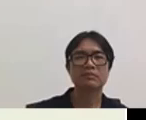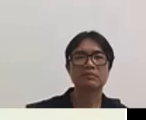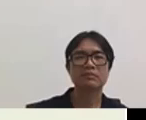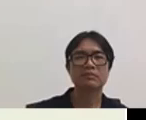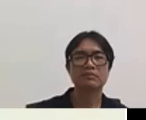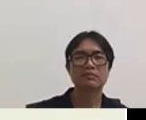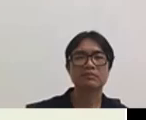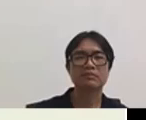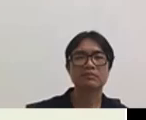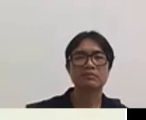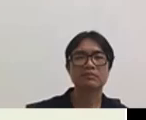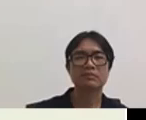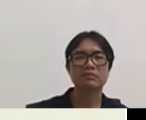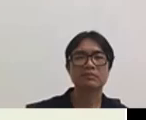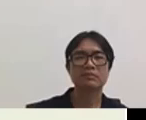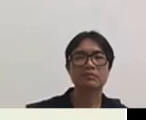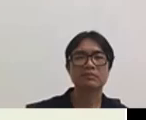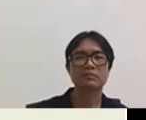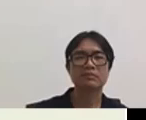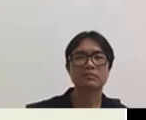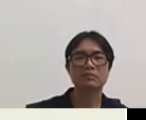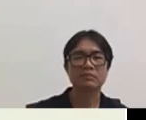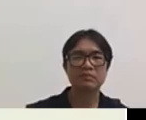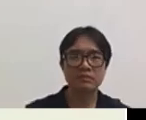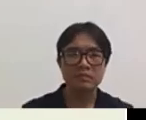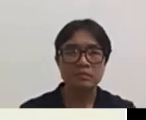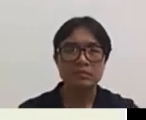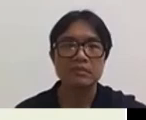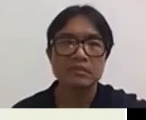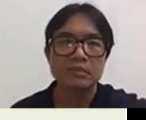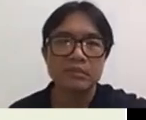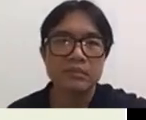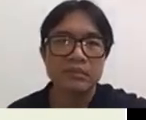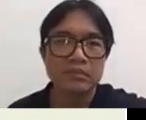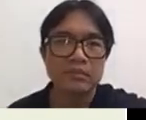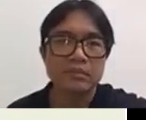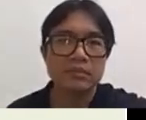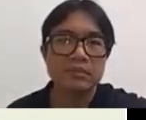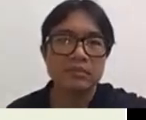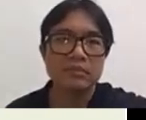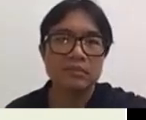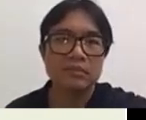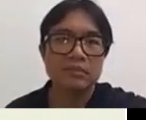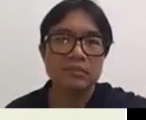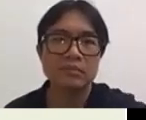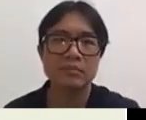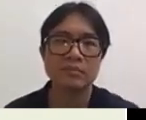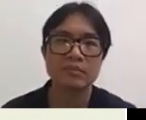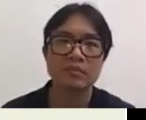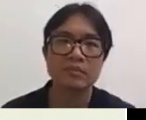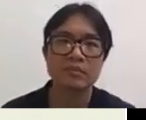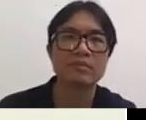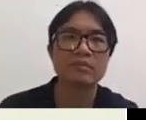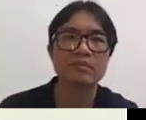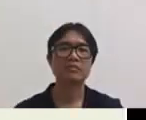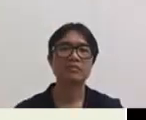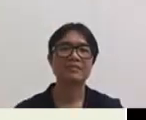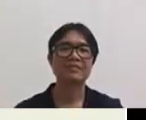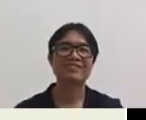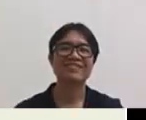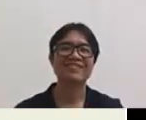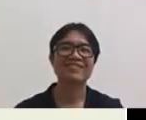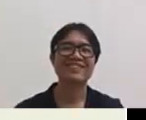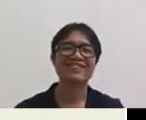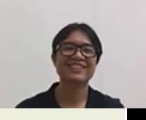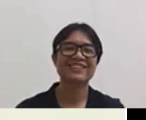musuh kontemporer. Kalau kamu lihat kontemporer itu zaman now, masa kini. Biar kata-katanya rada keren, kontemporer gitulah.